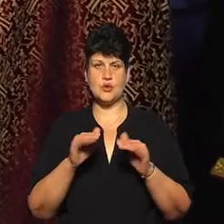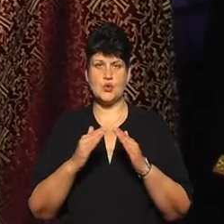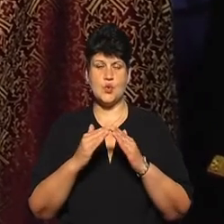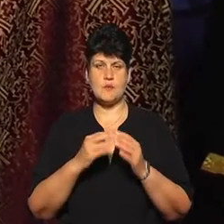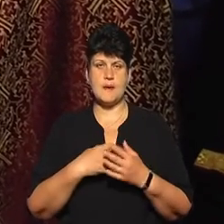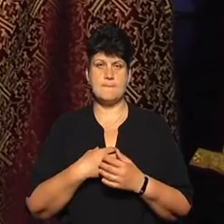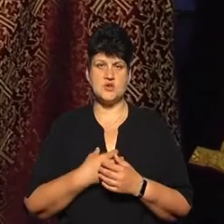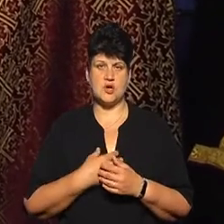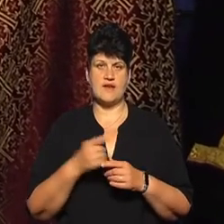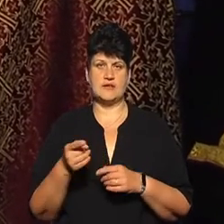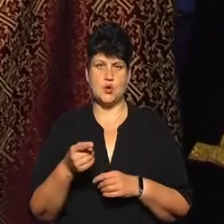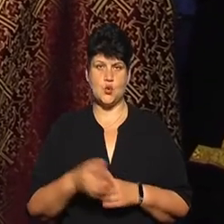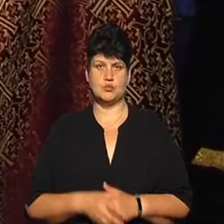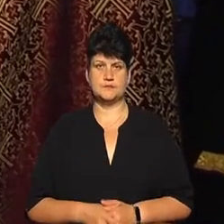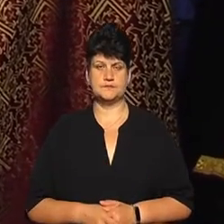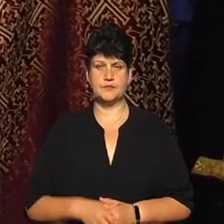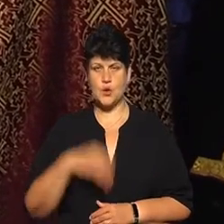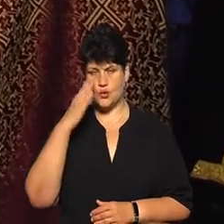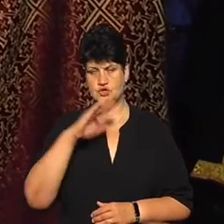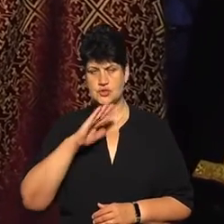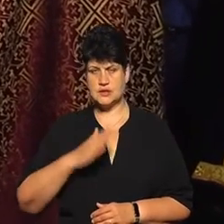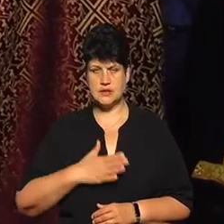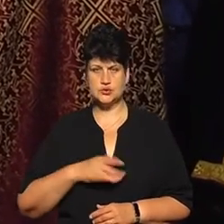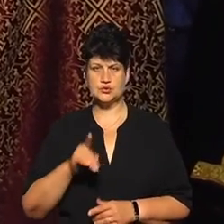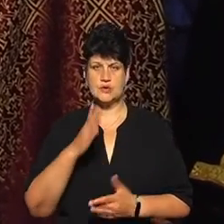Тернополі. Отче нашої небеса,